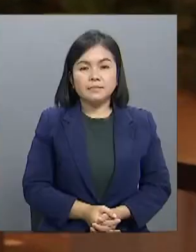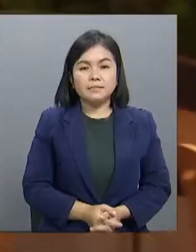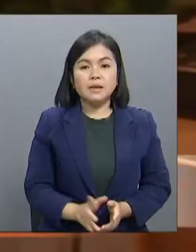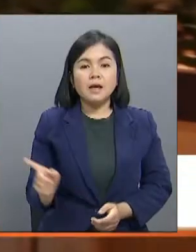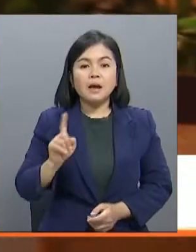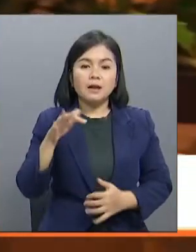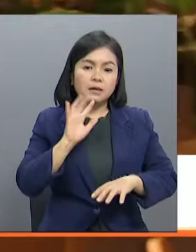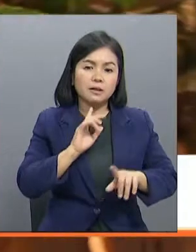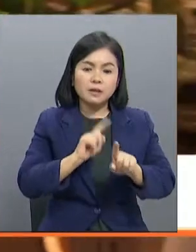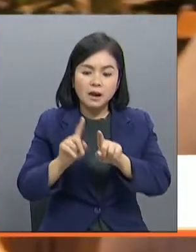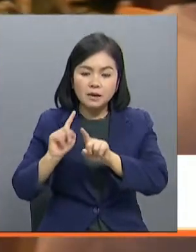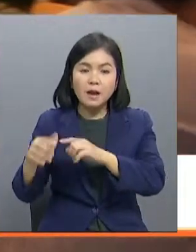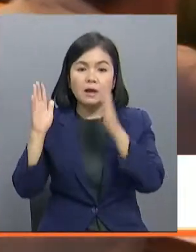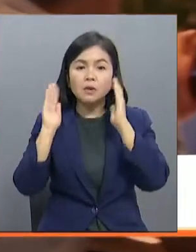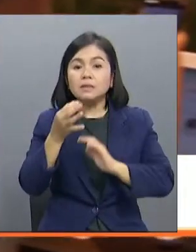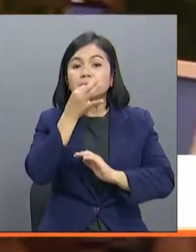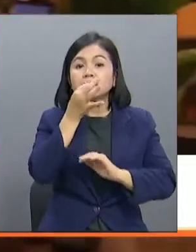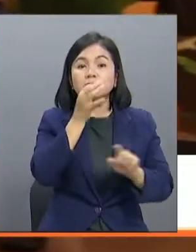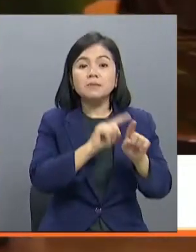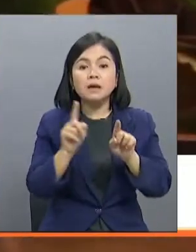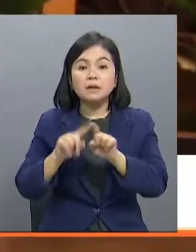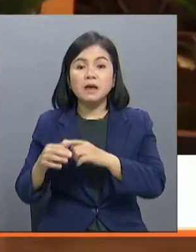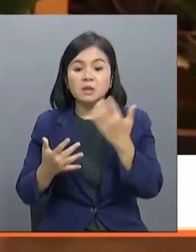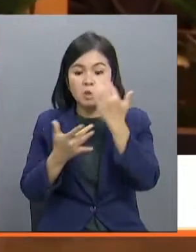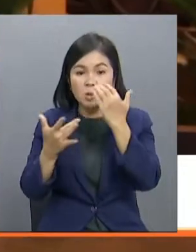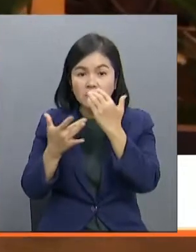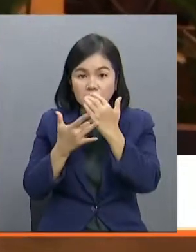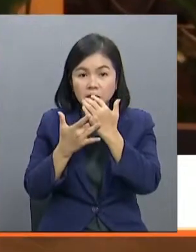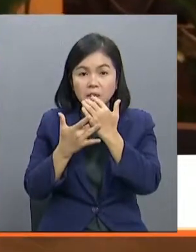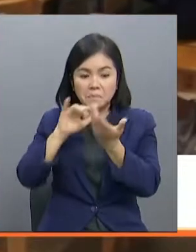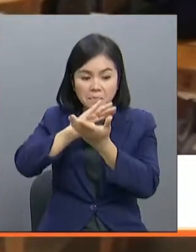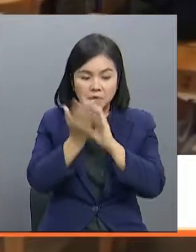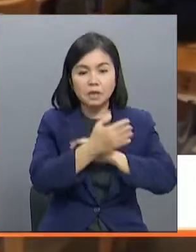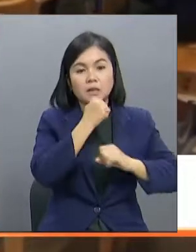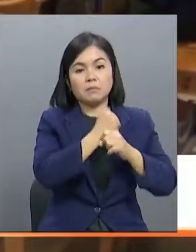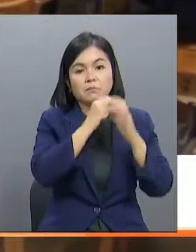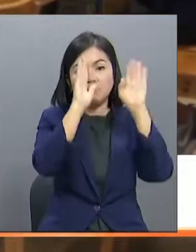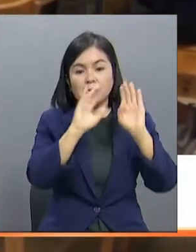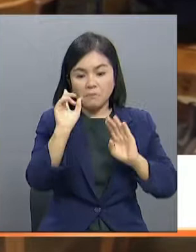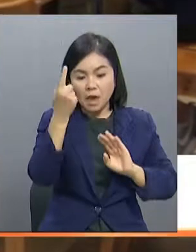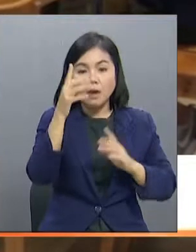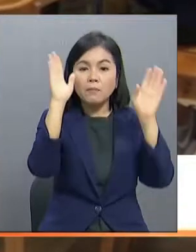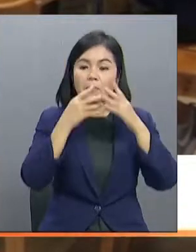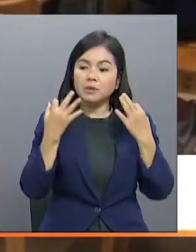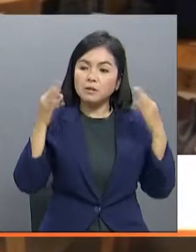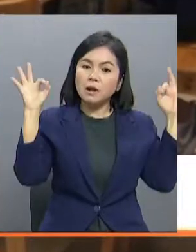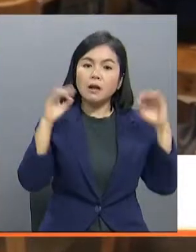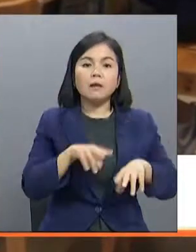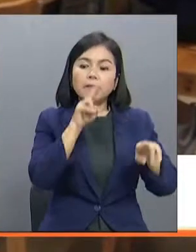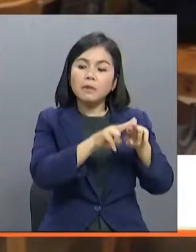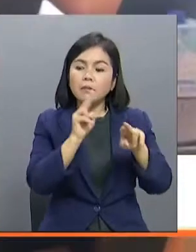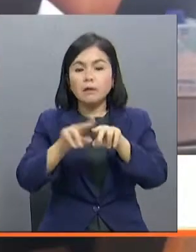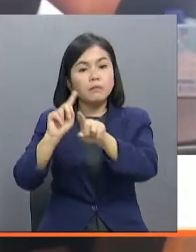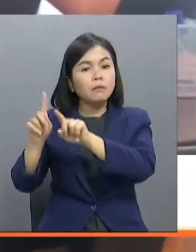แวดล้อมการทำงานของคนยุคนี้ที่เปลี่ยนไปหลังเทคโนโลยีได้เข้ามาปฏิวัติการทำงานทำให้ผู้คนมีอิสระในการนั่งทำงานมาก